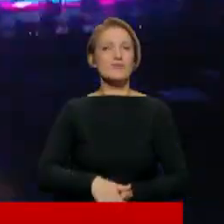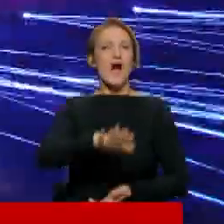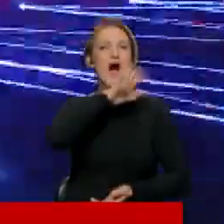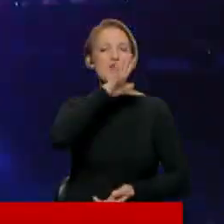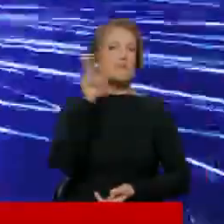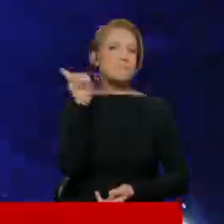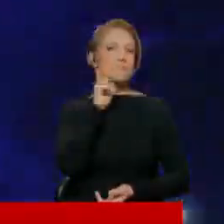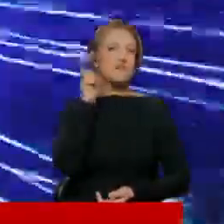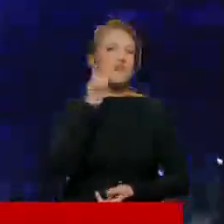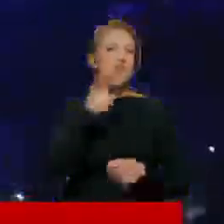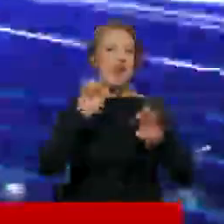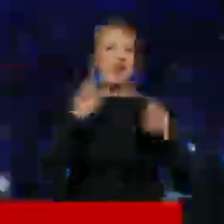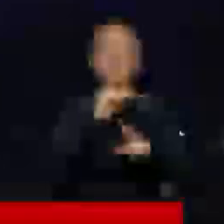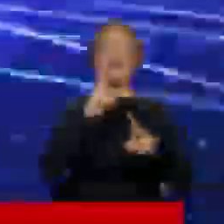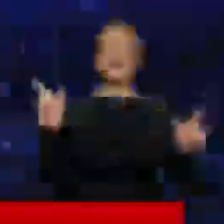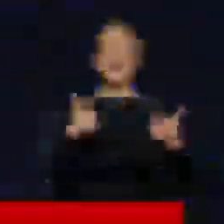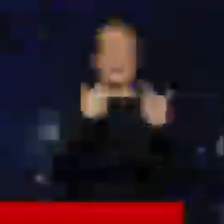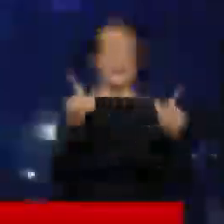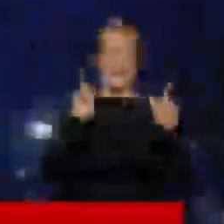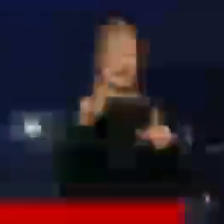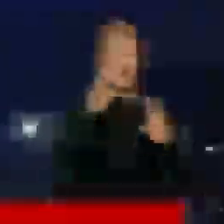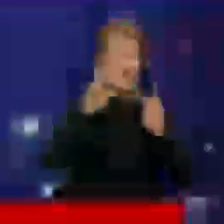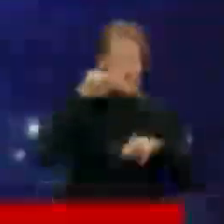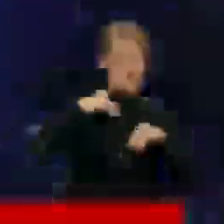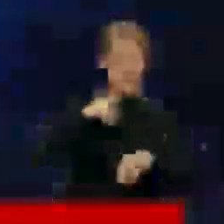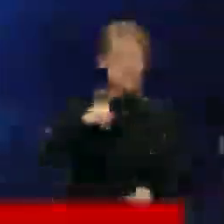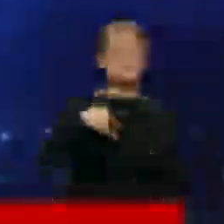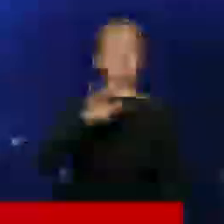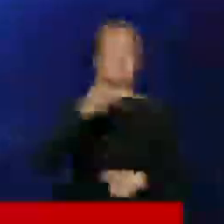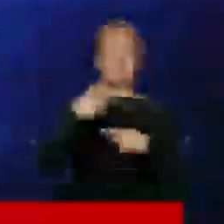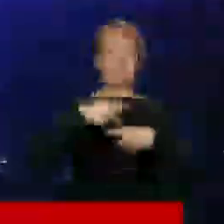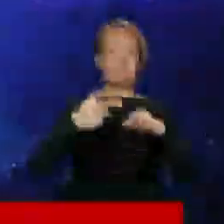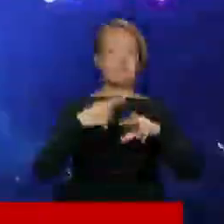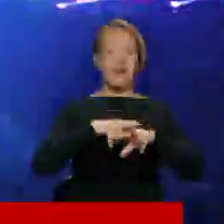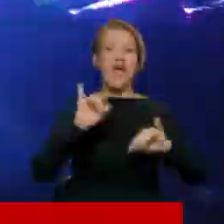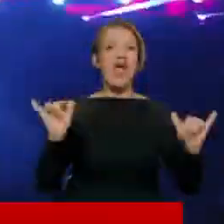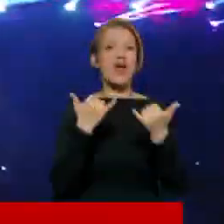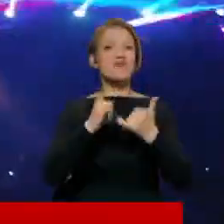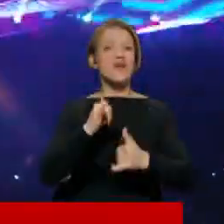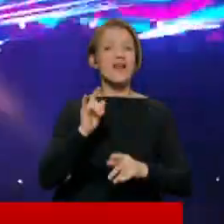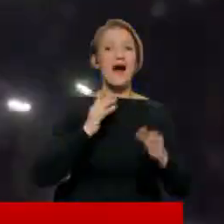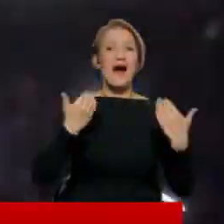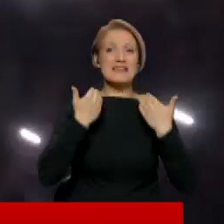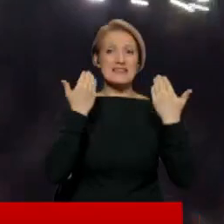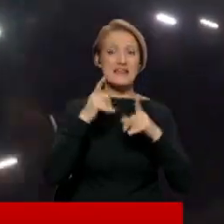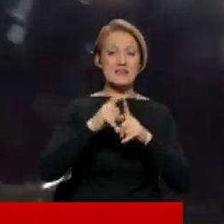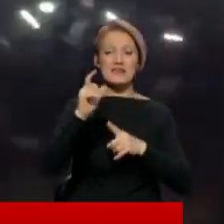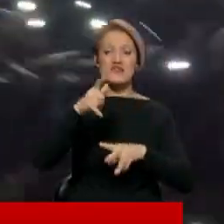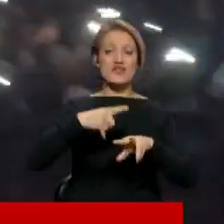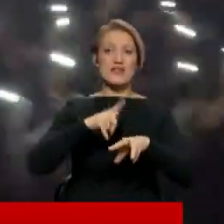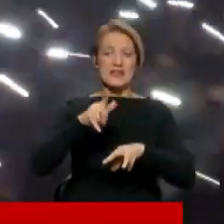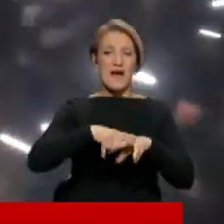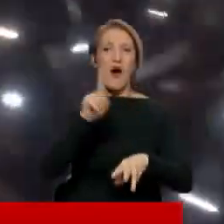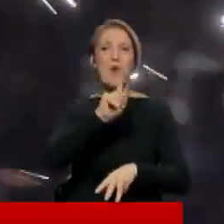Avrupa'nın meşhur elektronik festivallerinden bir görüntü sanılabilir ancak burası Cizre. Eğlencenin adresi Dicle Nehri'nin kıyısı. Katılım